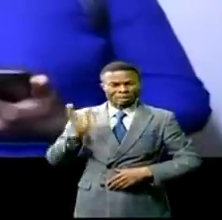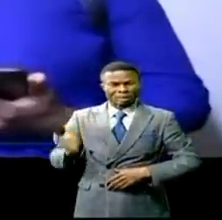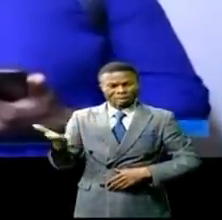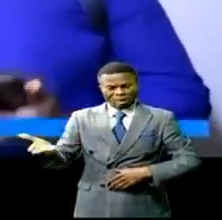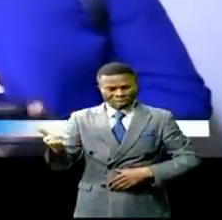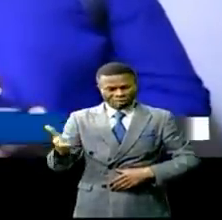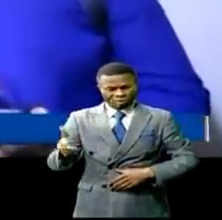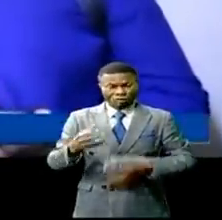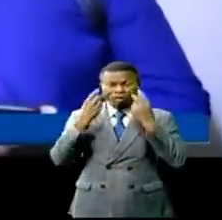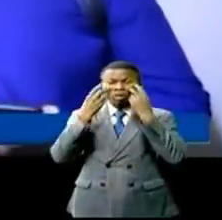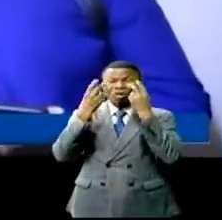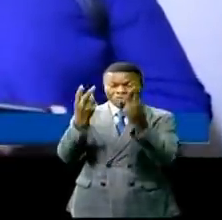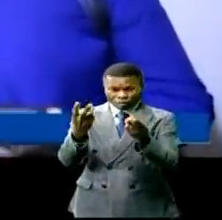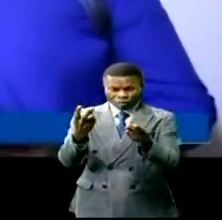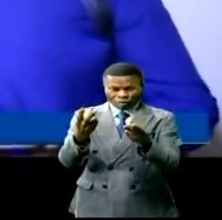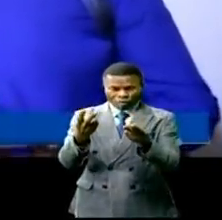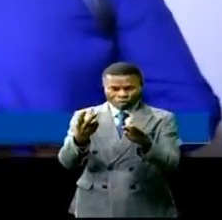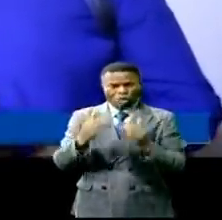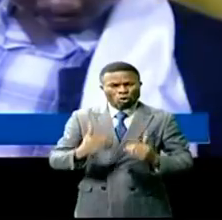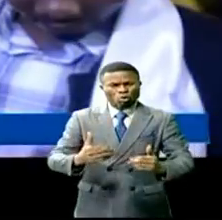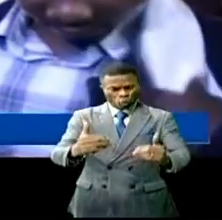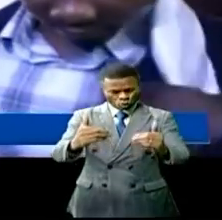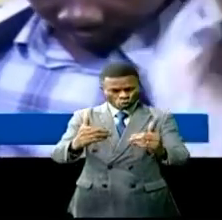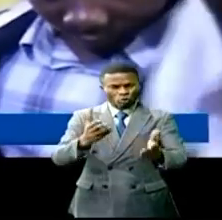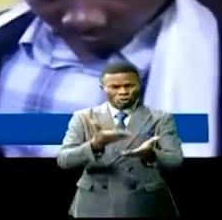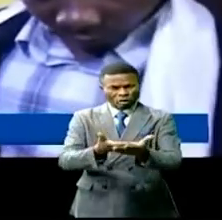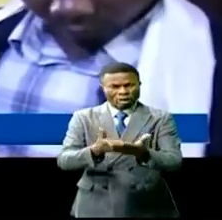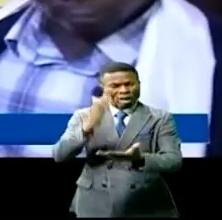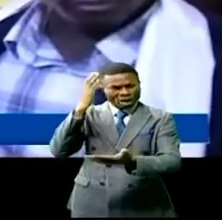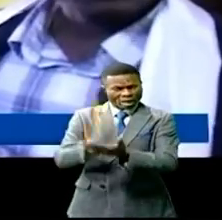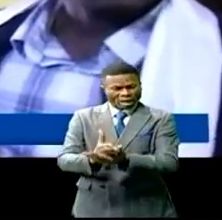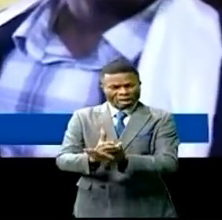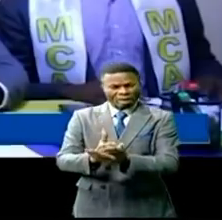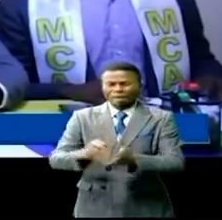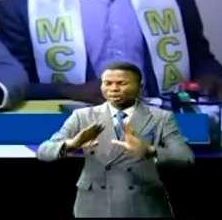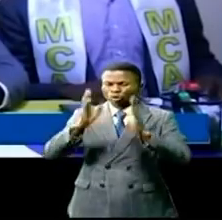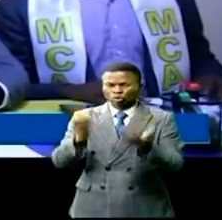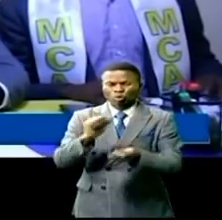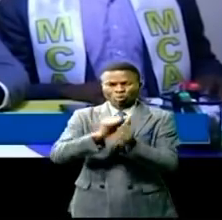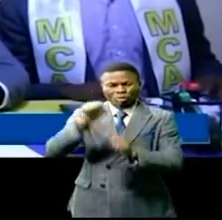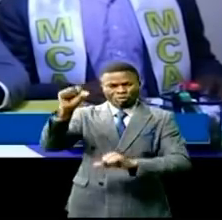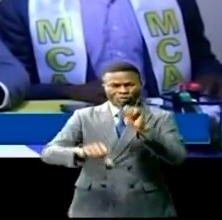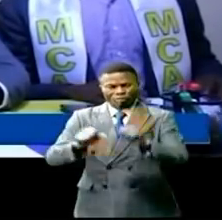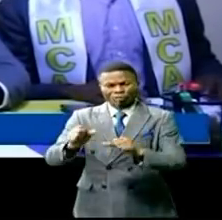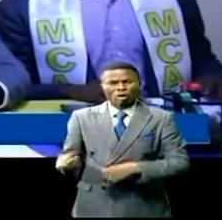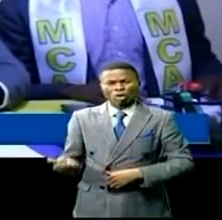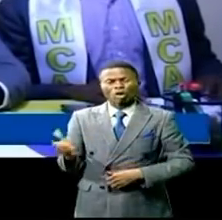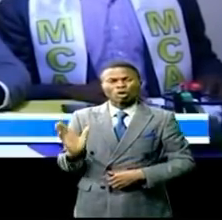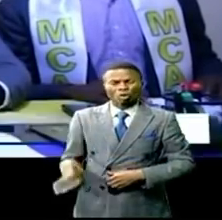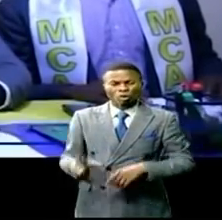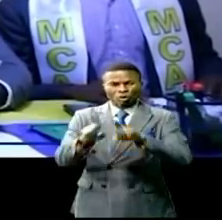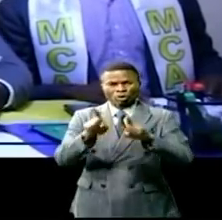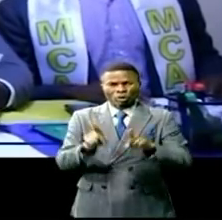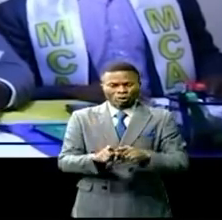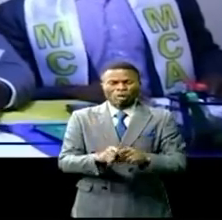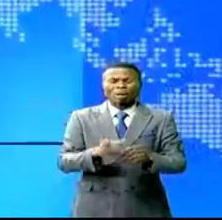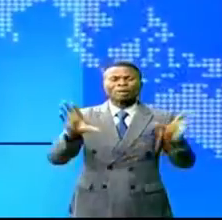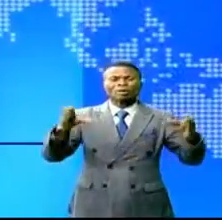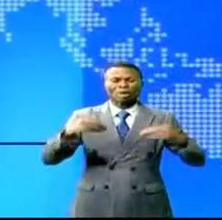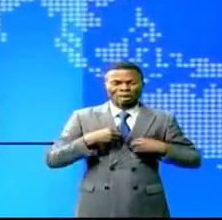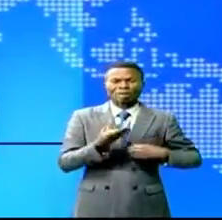vigilance devra être deniz pour mettre hors d'état de nuire les corrupteurs ainsi que les corrompus